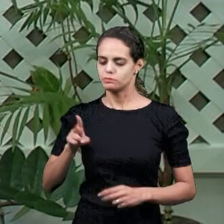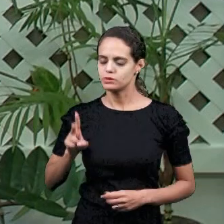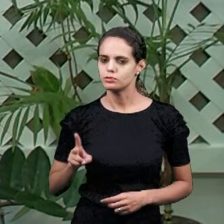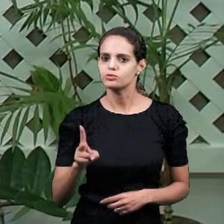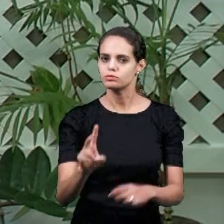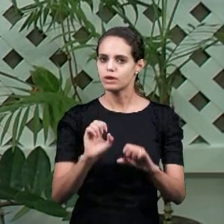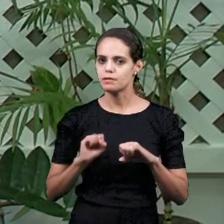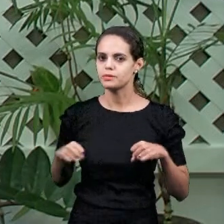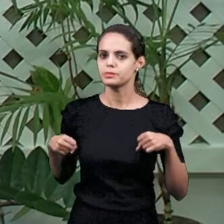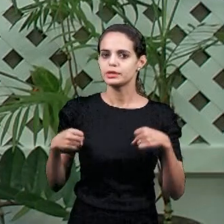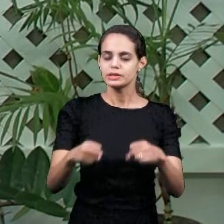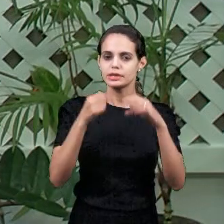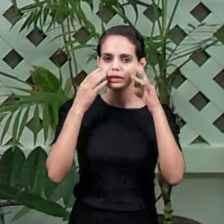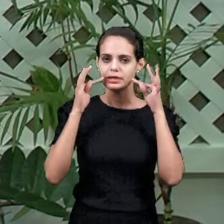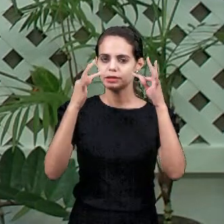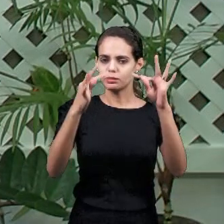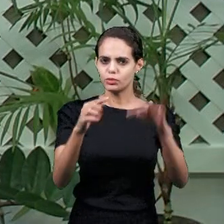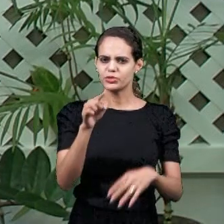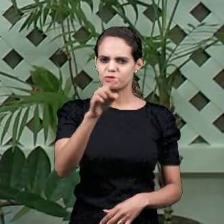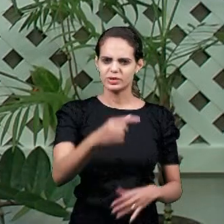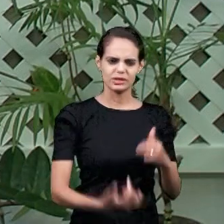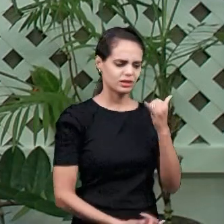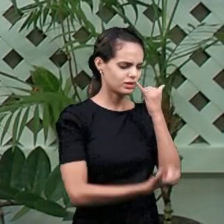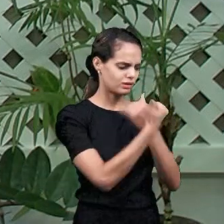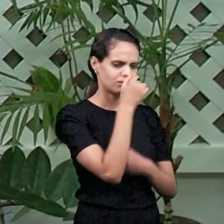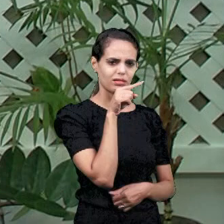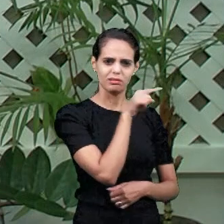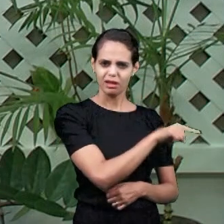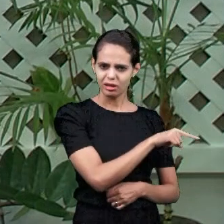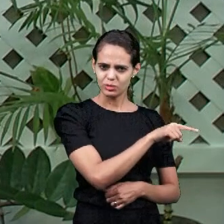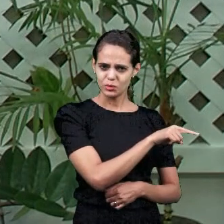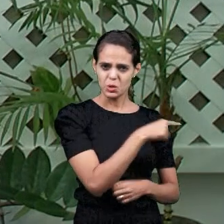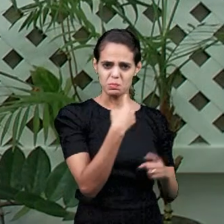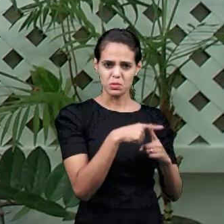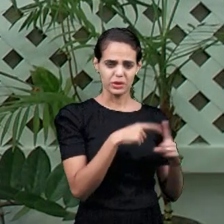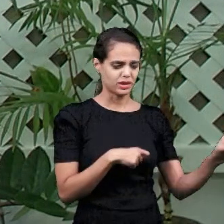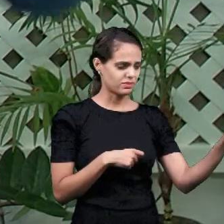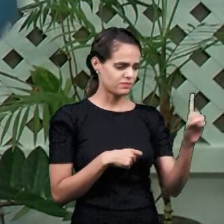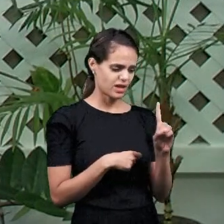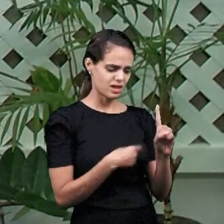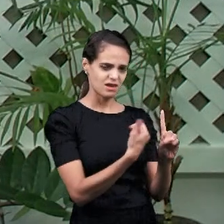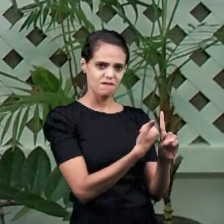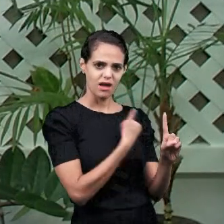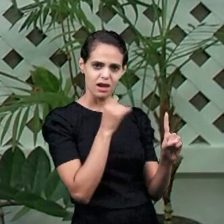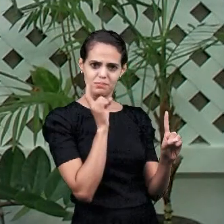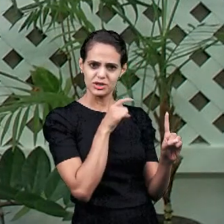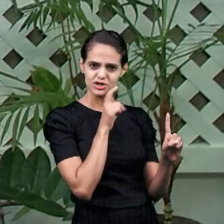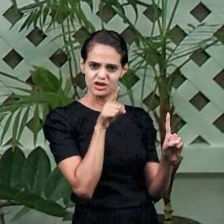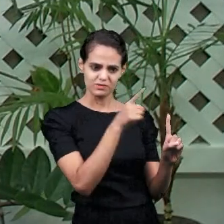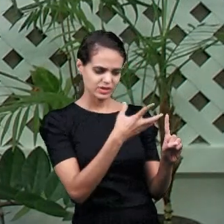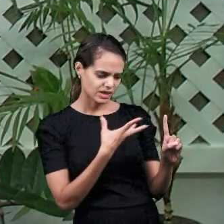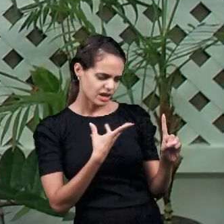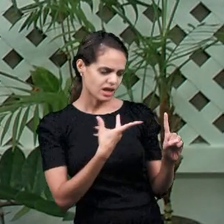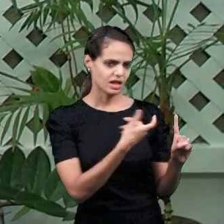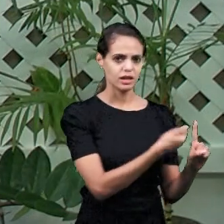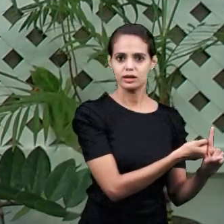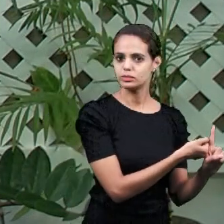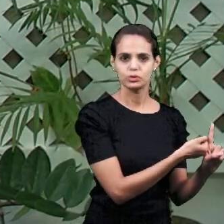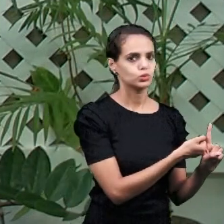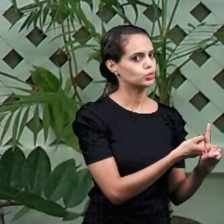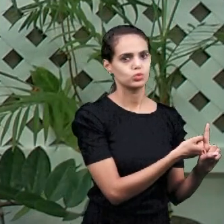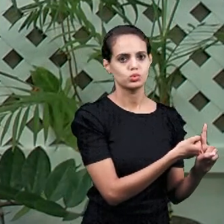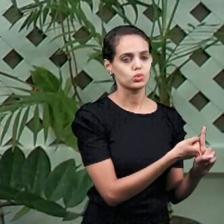pas être trompé pour un néophyte, pour une opération d'erreur. Avec votre fidélité, vous